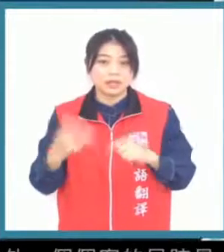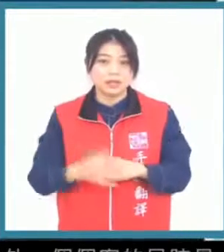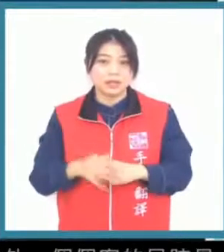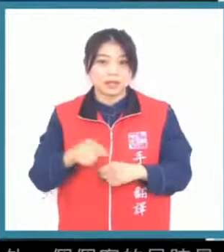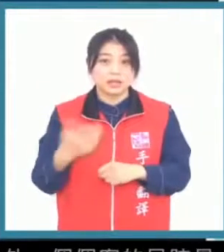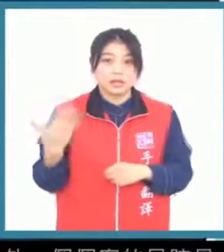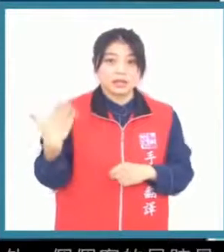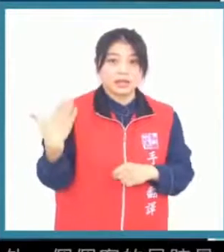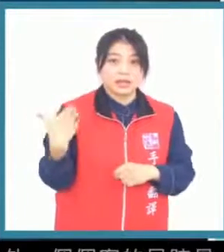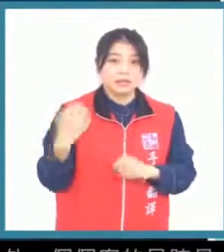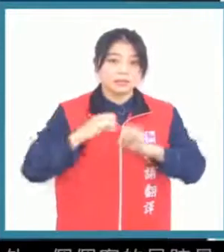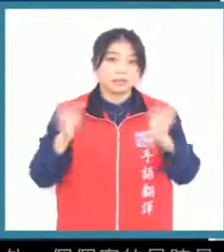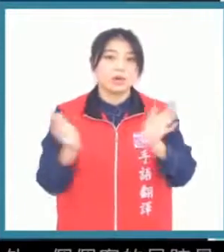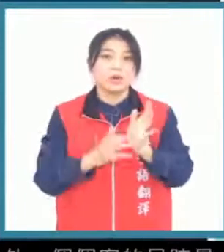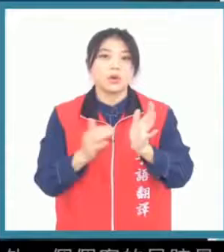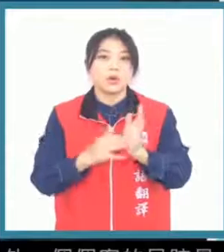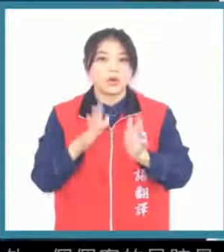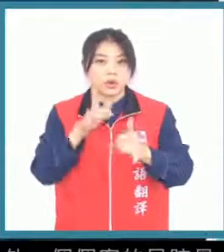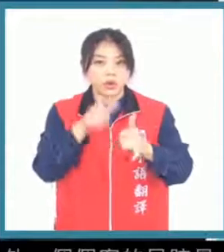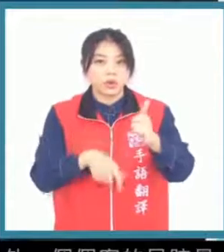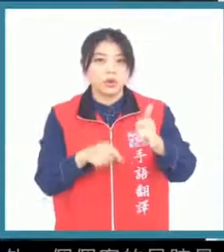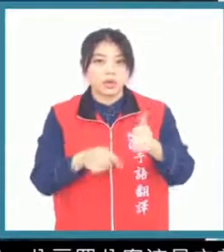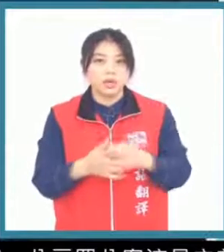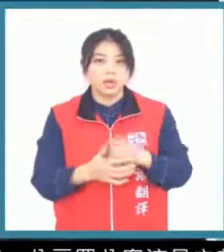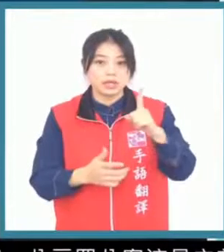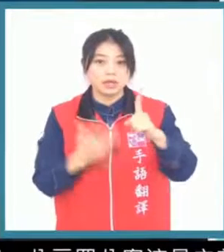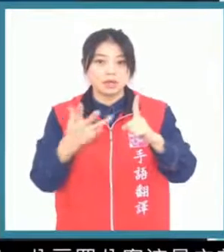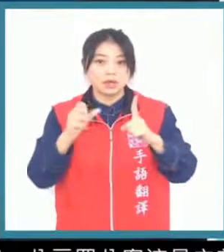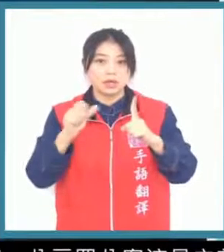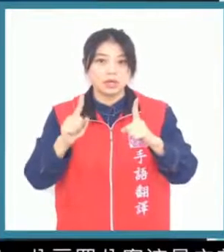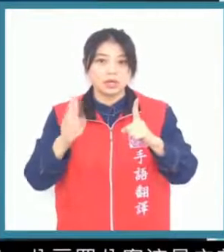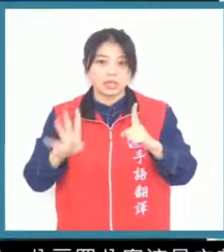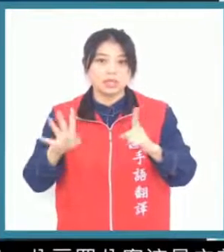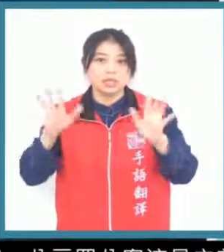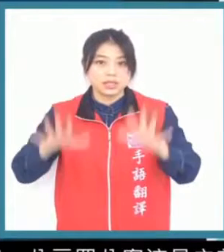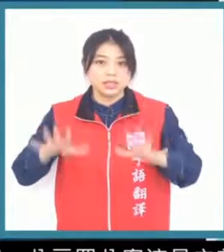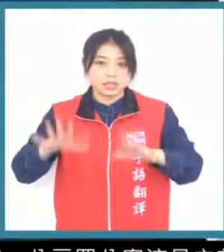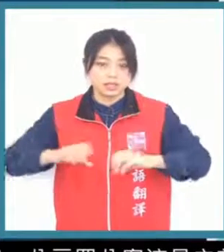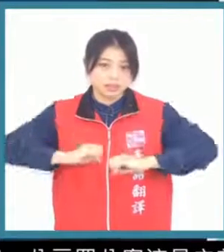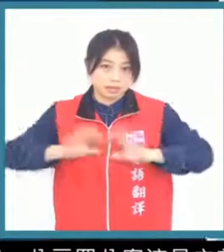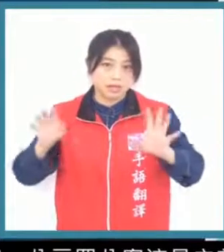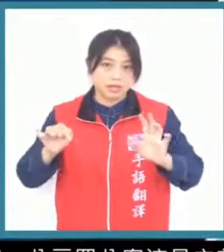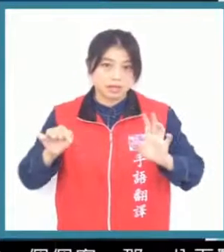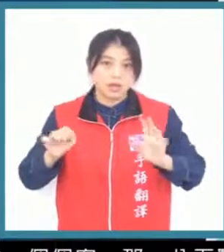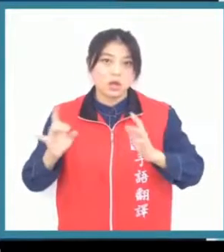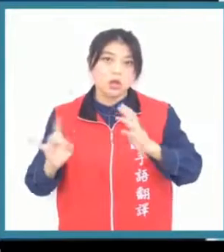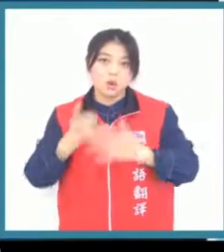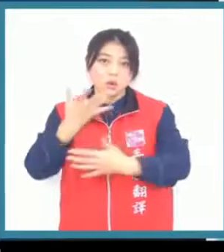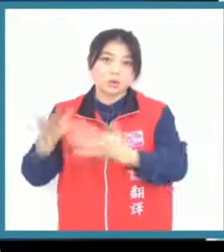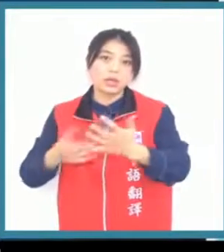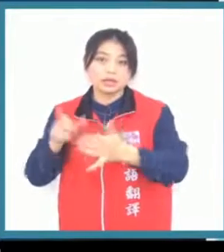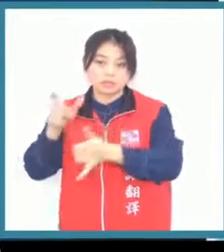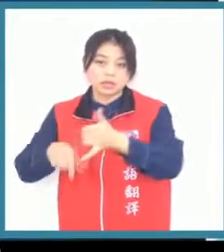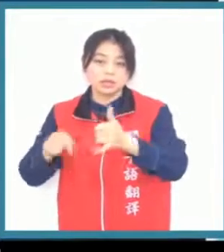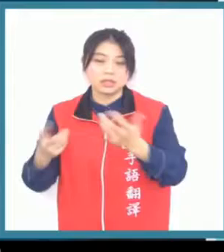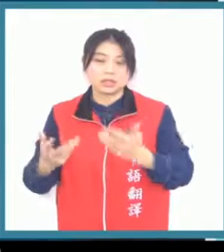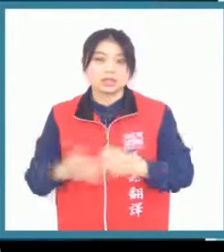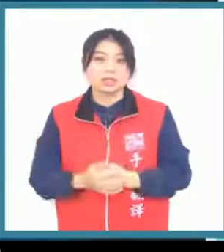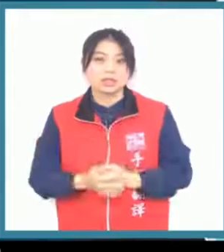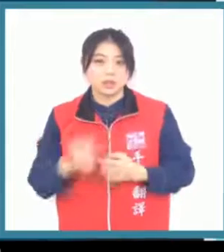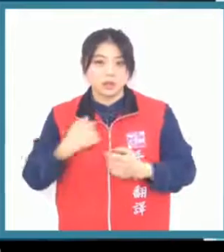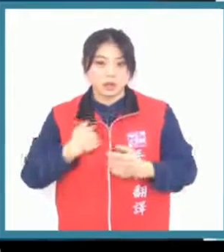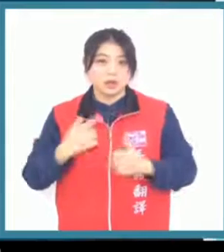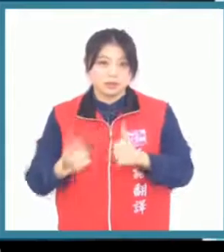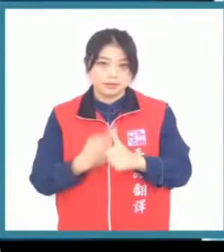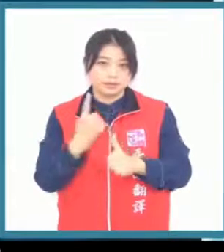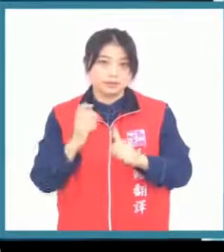是之前我们有公布多个的一个个案。那18514就是今天公布的这个 龙潭的这个个案。那我先为